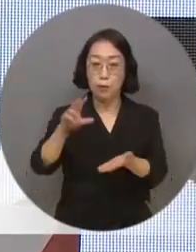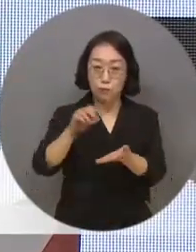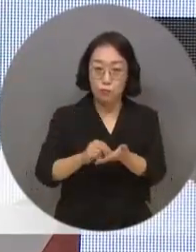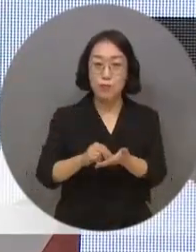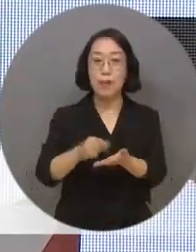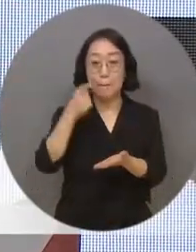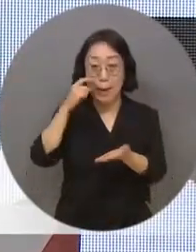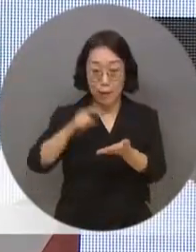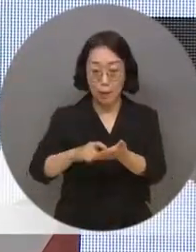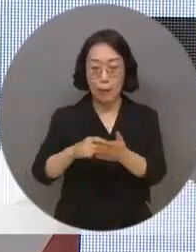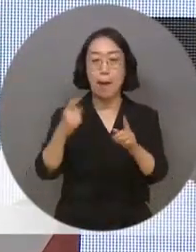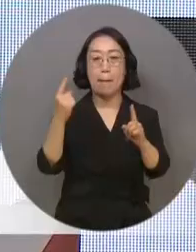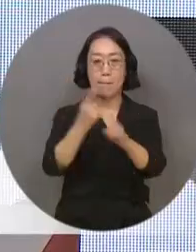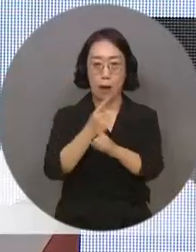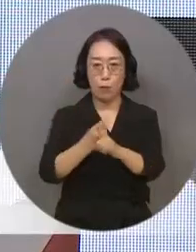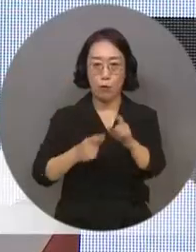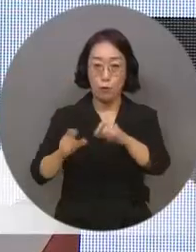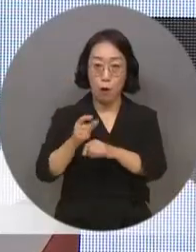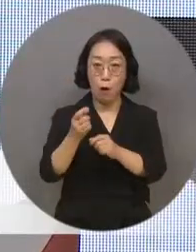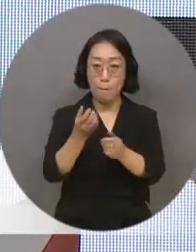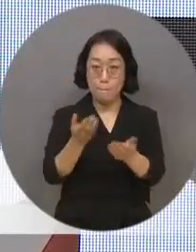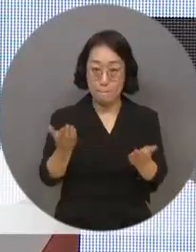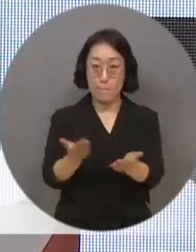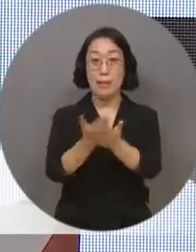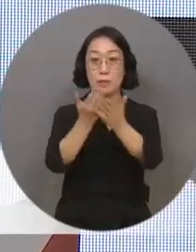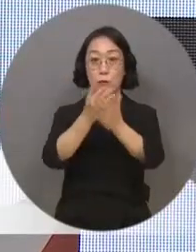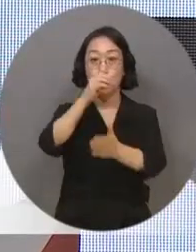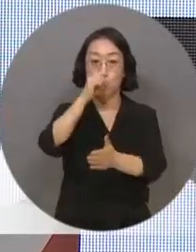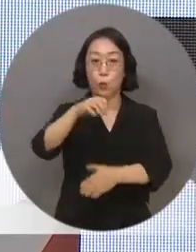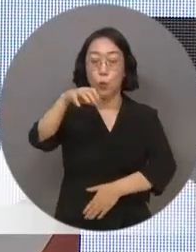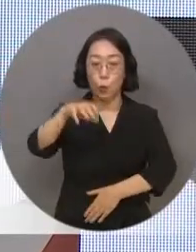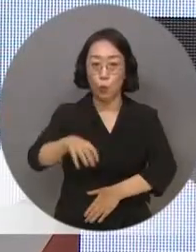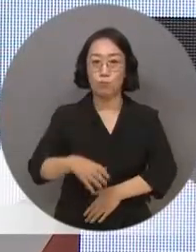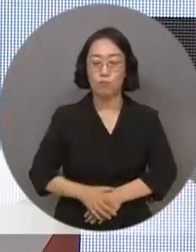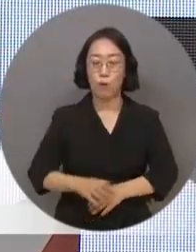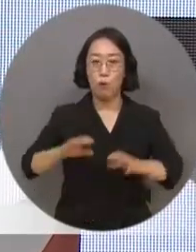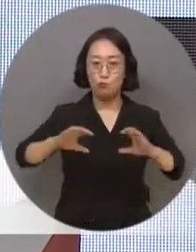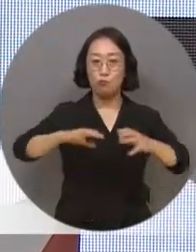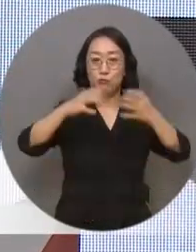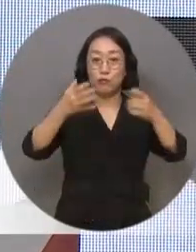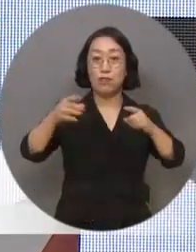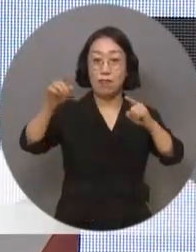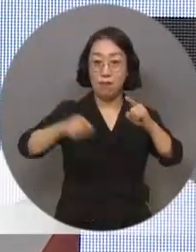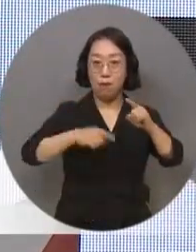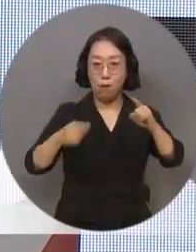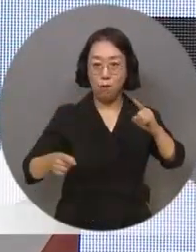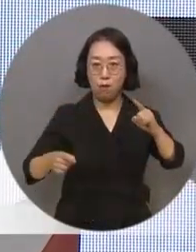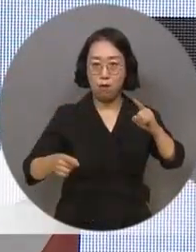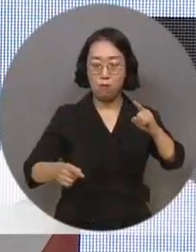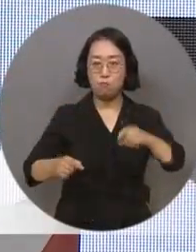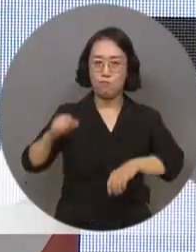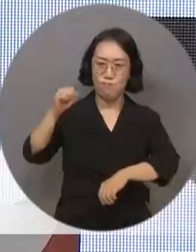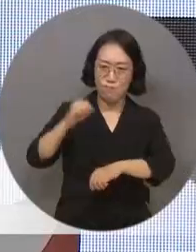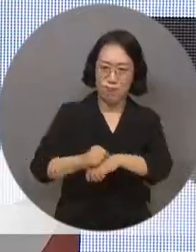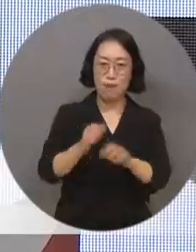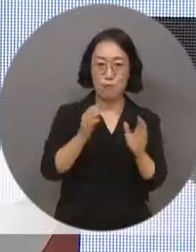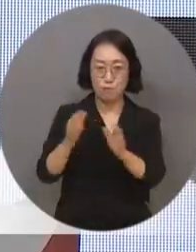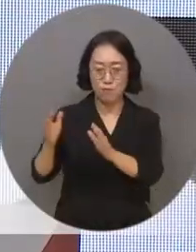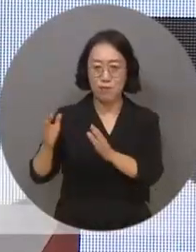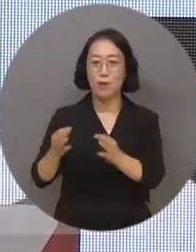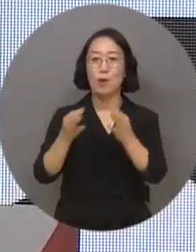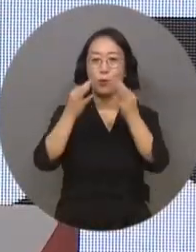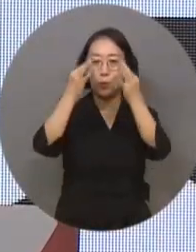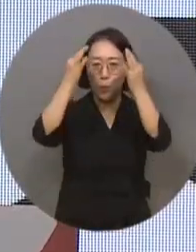시행착오를 발판으로 해서 더욱더 개선되고 명실상부한 국제대회로서의 위용을 갖추도록 최선의